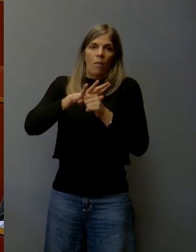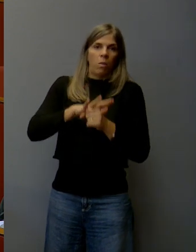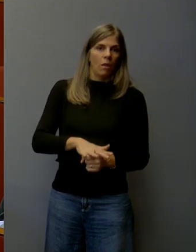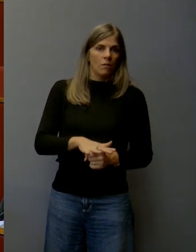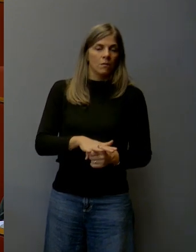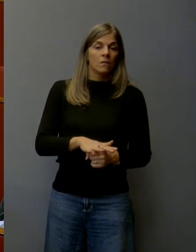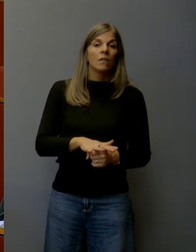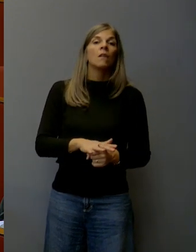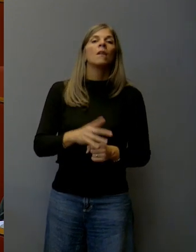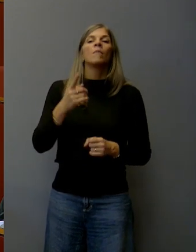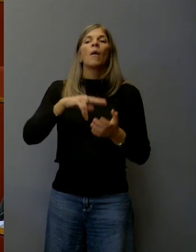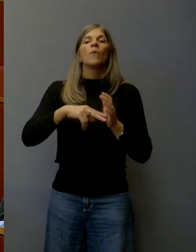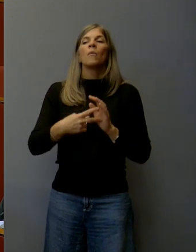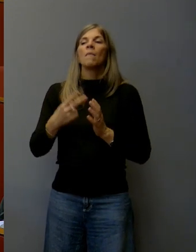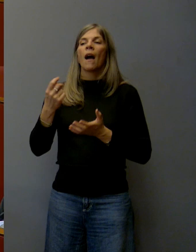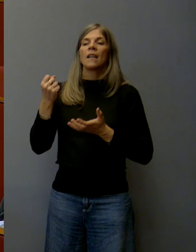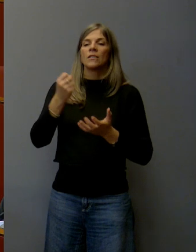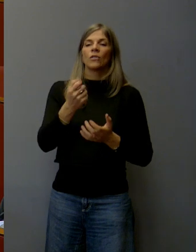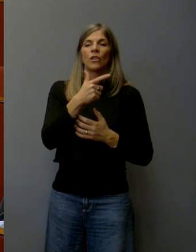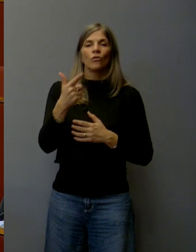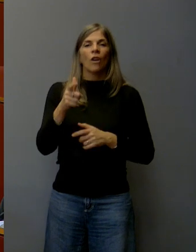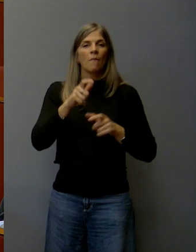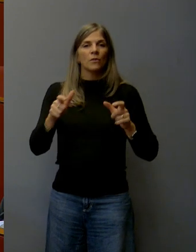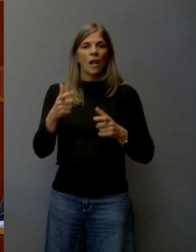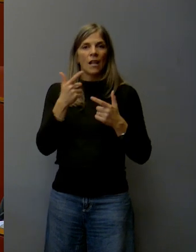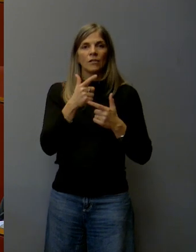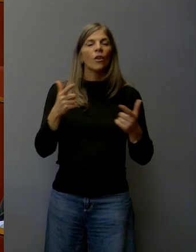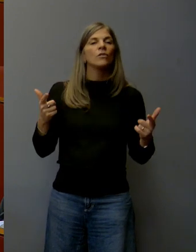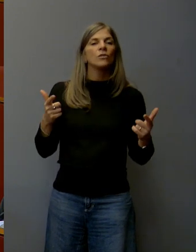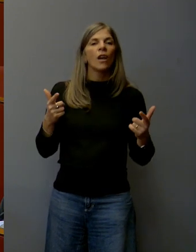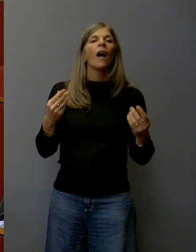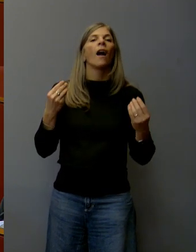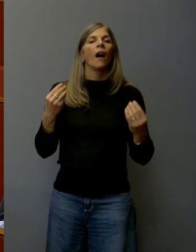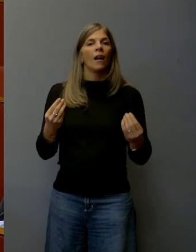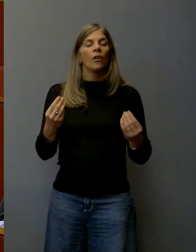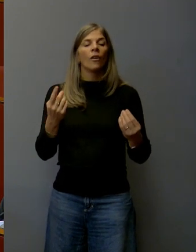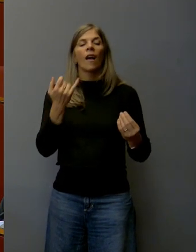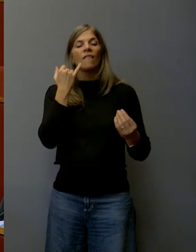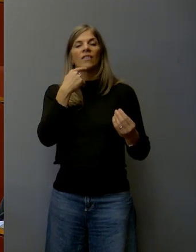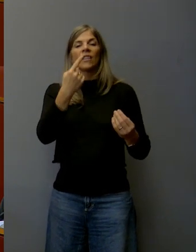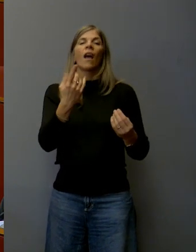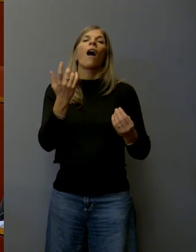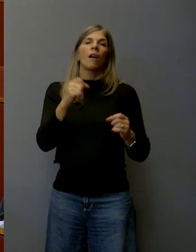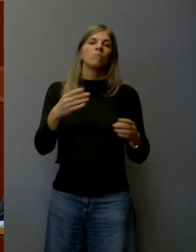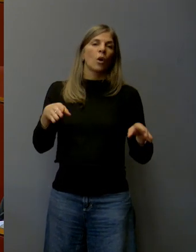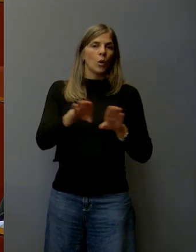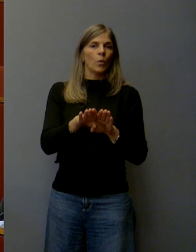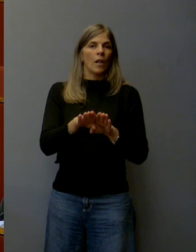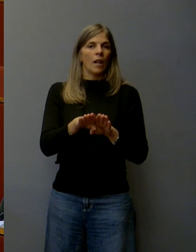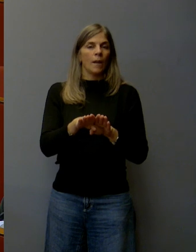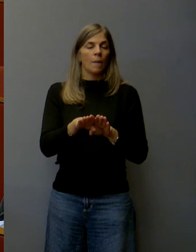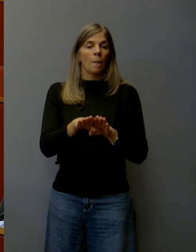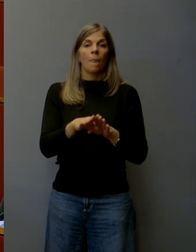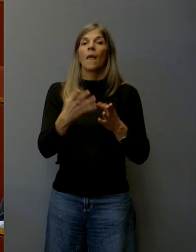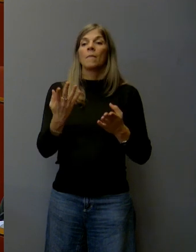le risorse non c'è il personale faccia Sì che poi ad un certo punto si dica di chiuderlo perché